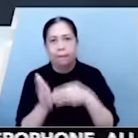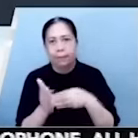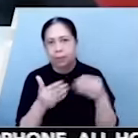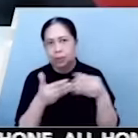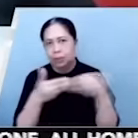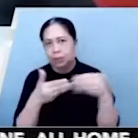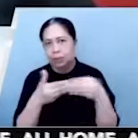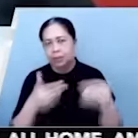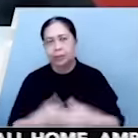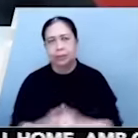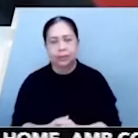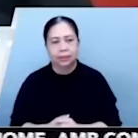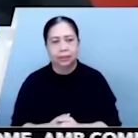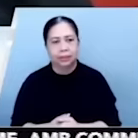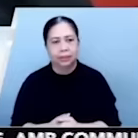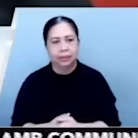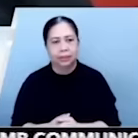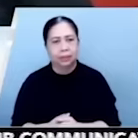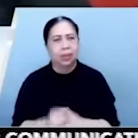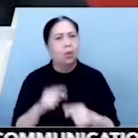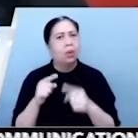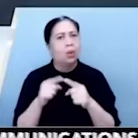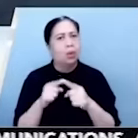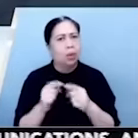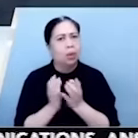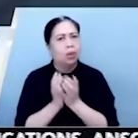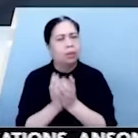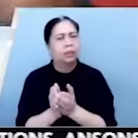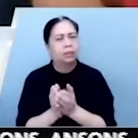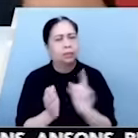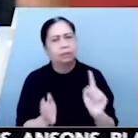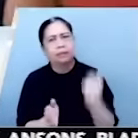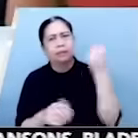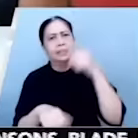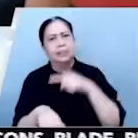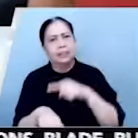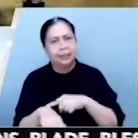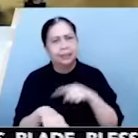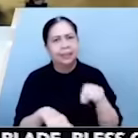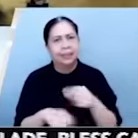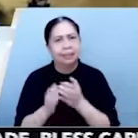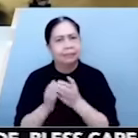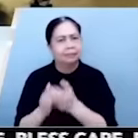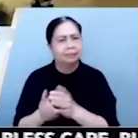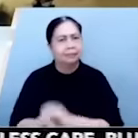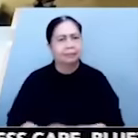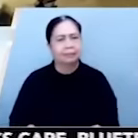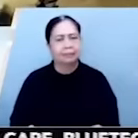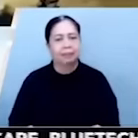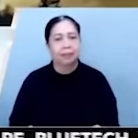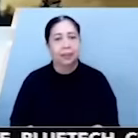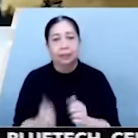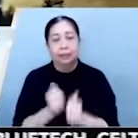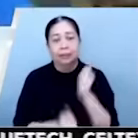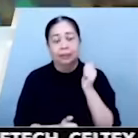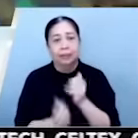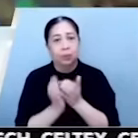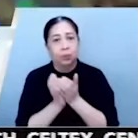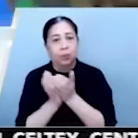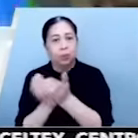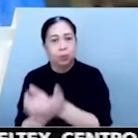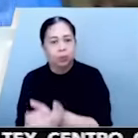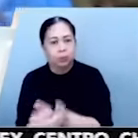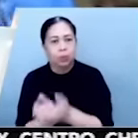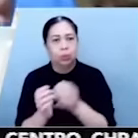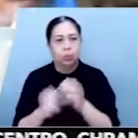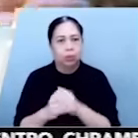Kuya Kim, kailan nagdayag ang pinakaunang cruise ship sa buong mundo? Kuya Kim, ano na? Ang pinakaunang cruise ship ay mga mail ship at ito'y